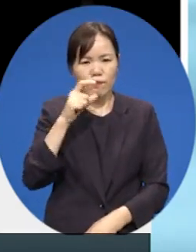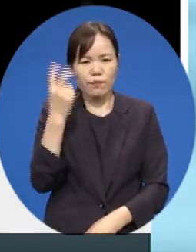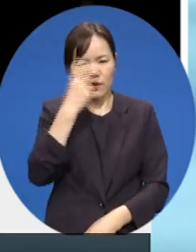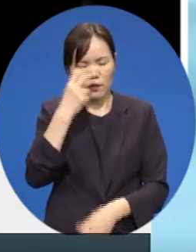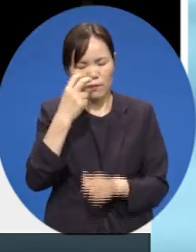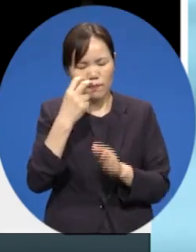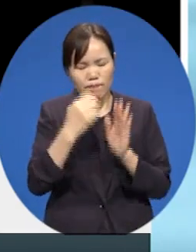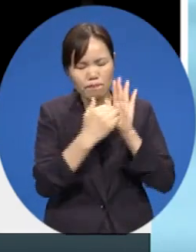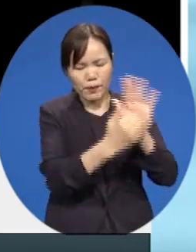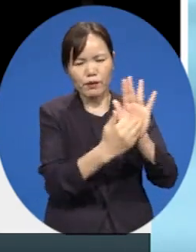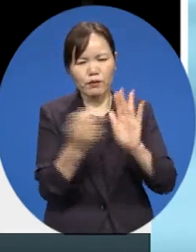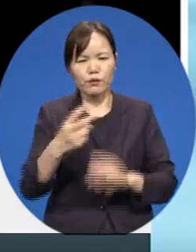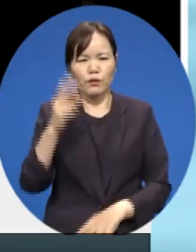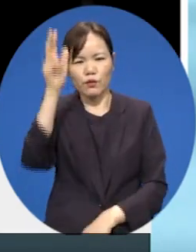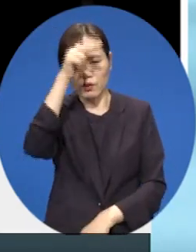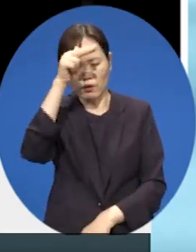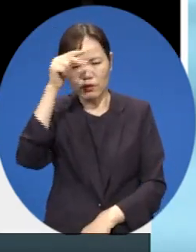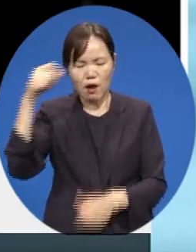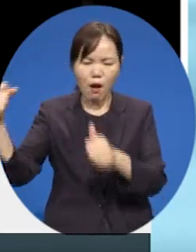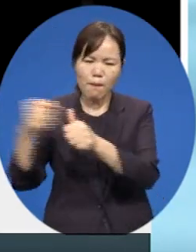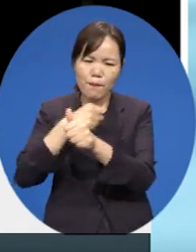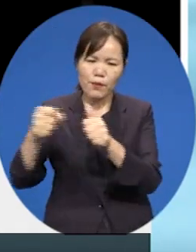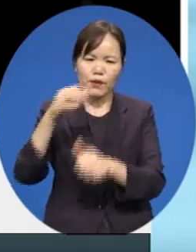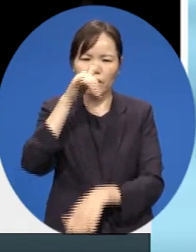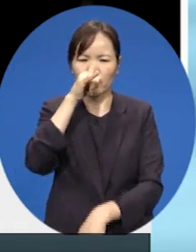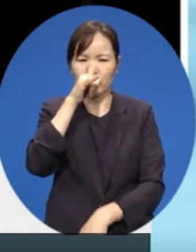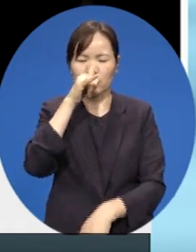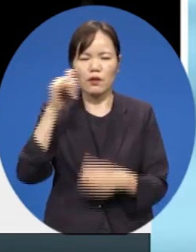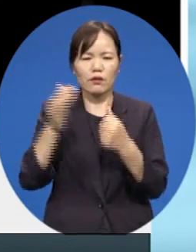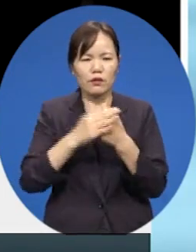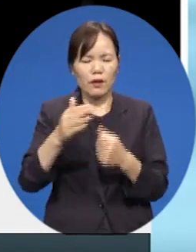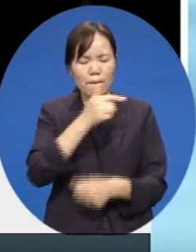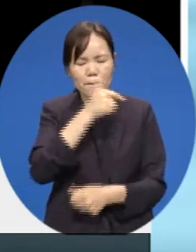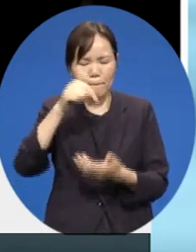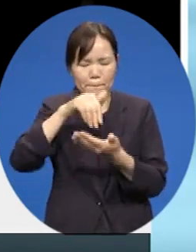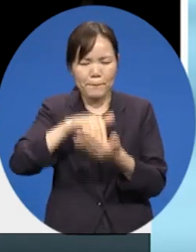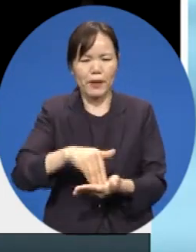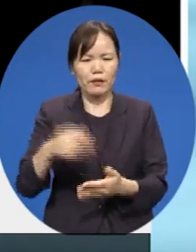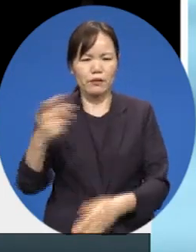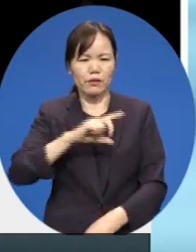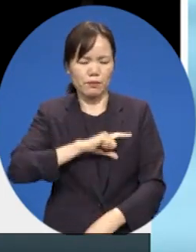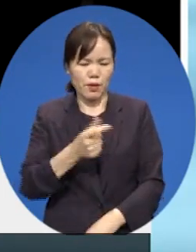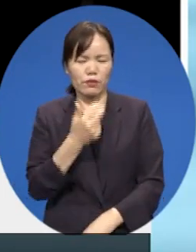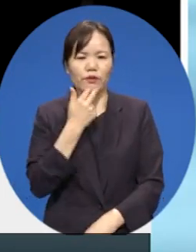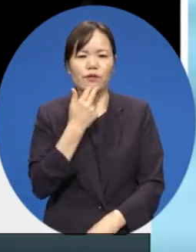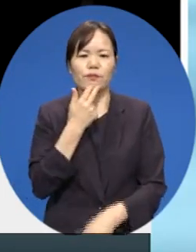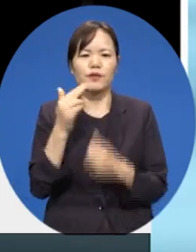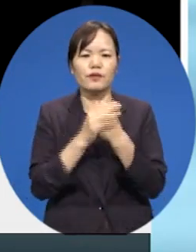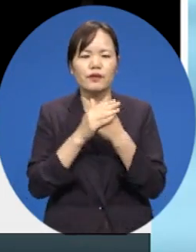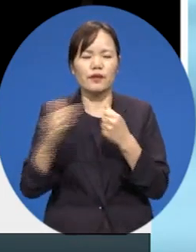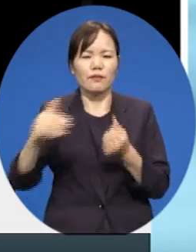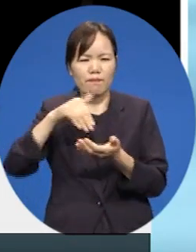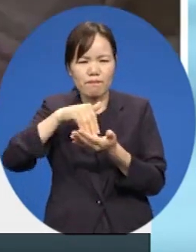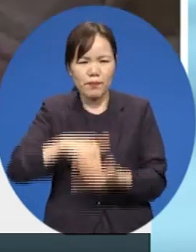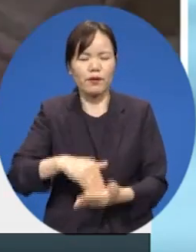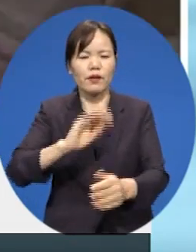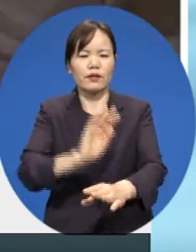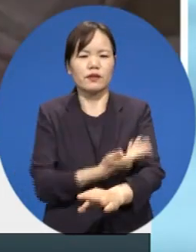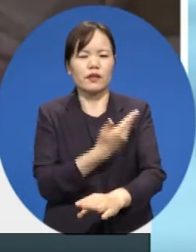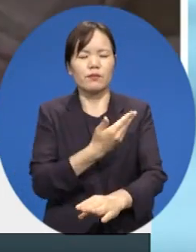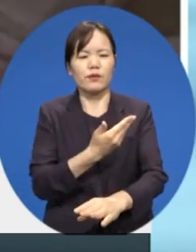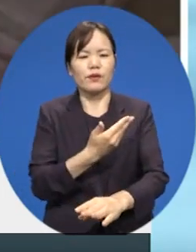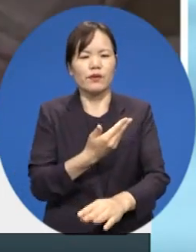방에 까지 있는거예요 경찰관 폭행 을 했기 때문에 매우 중아 거기다 분야를 같이 있으니까 매우 주간 잘못을 저질렀는데